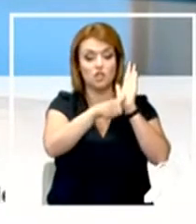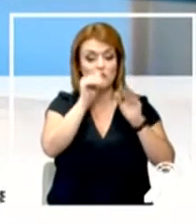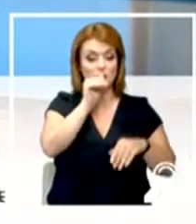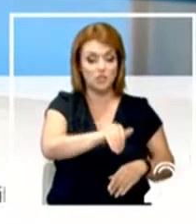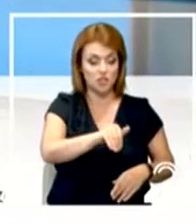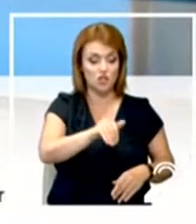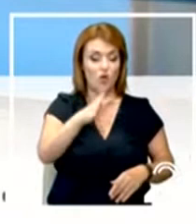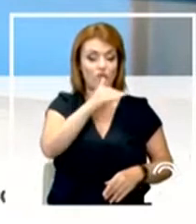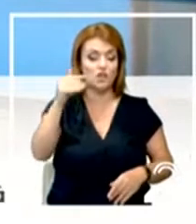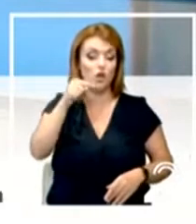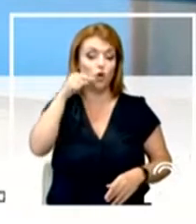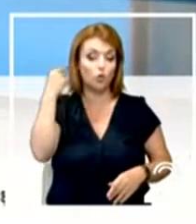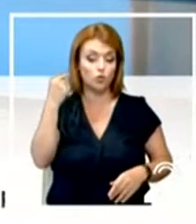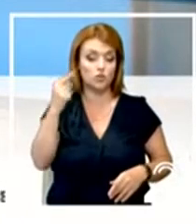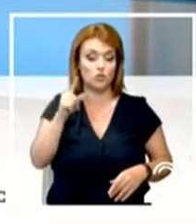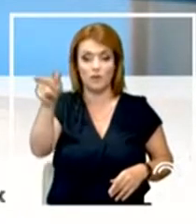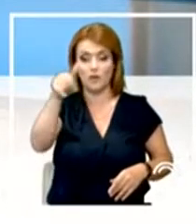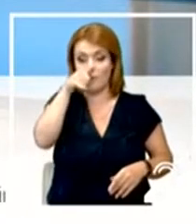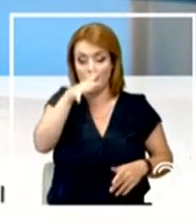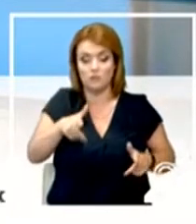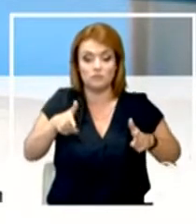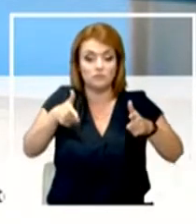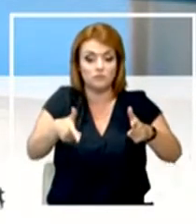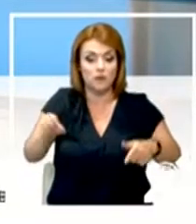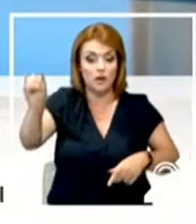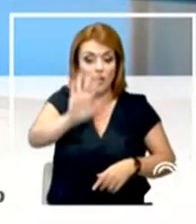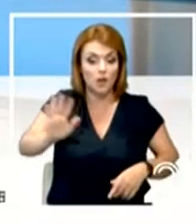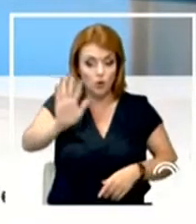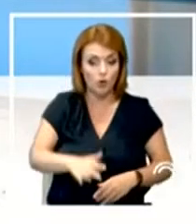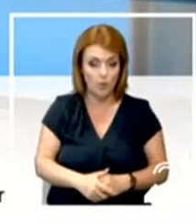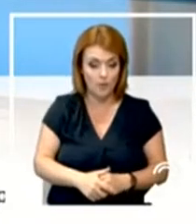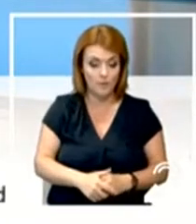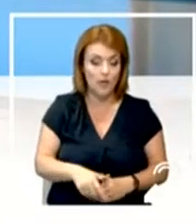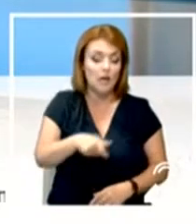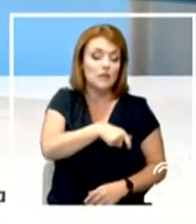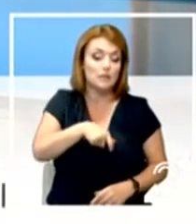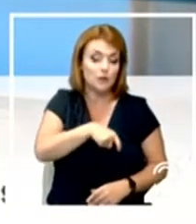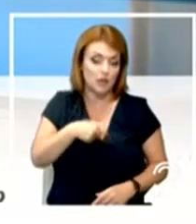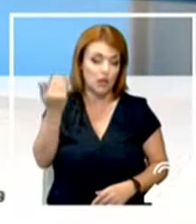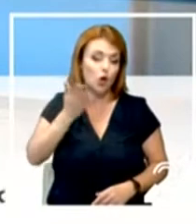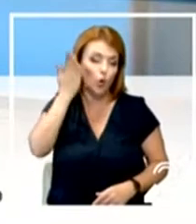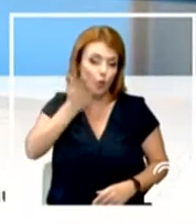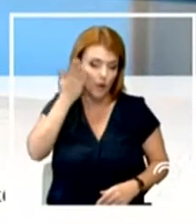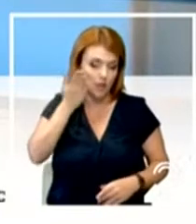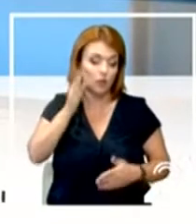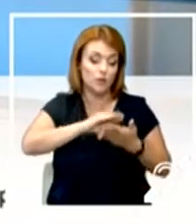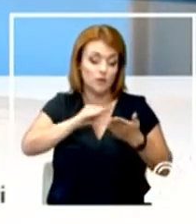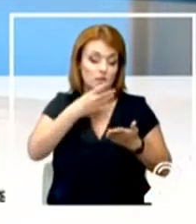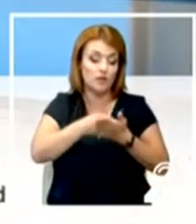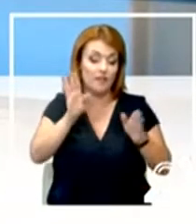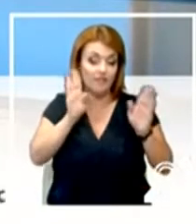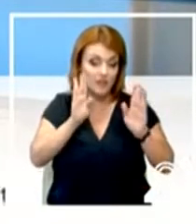și propagandiști ruși. Europarlamentarul român Zigfrid Mureșan a scris pe o rețea de socializare că se numără printre